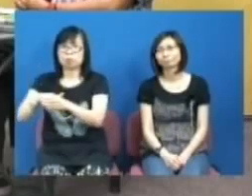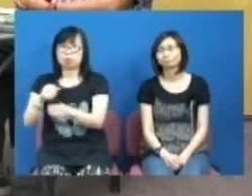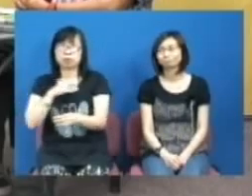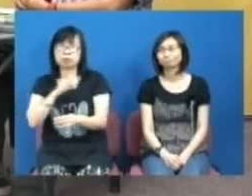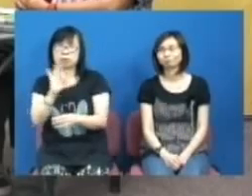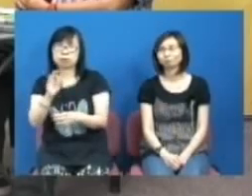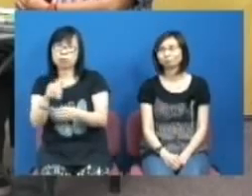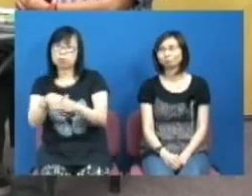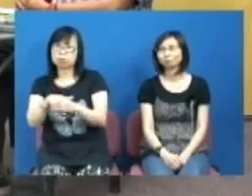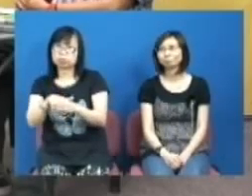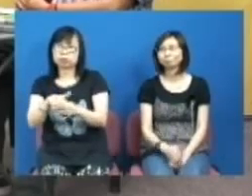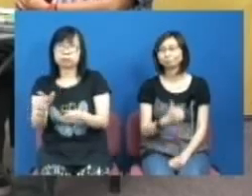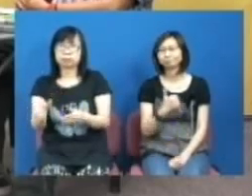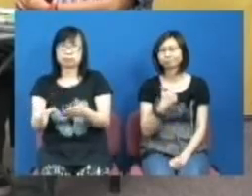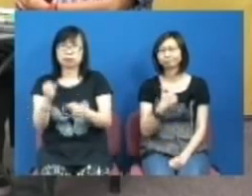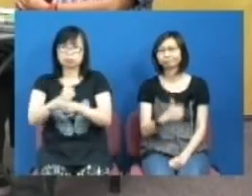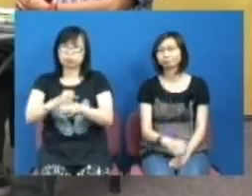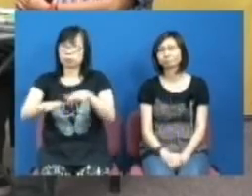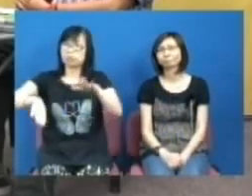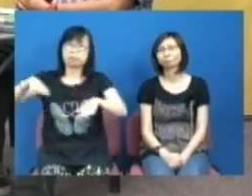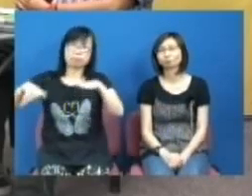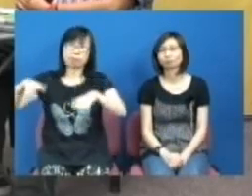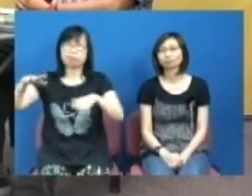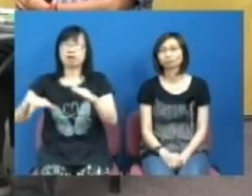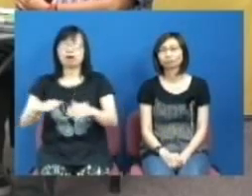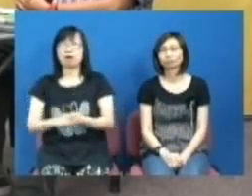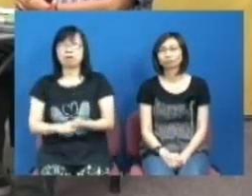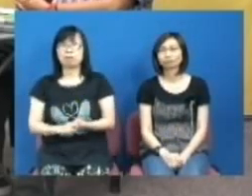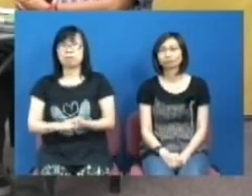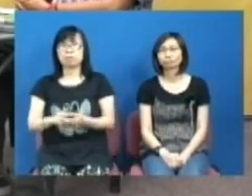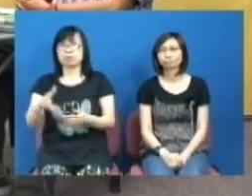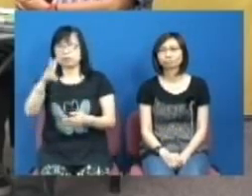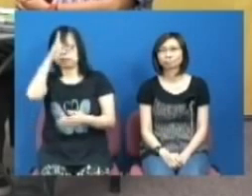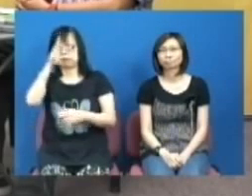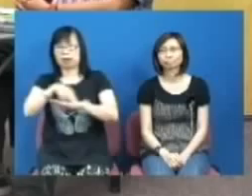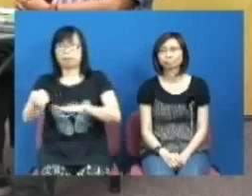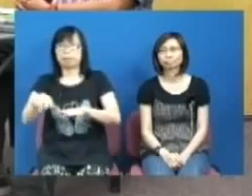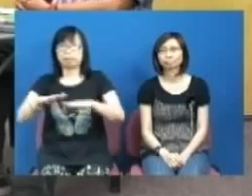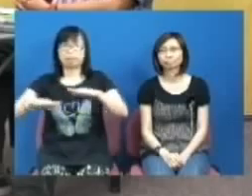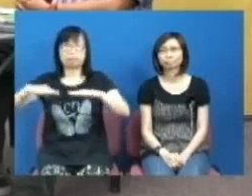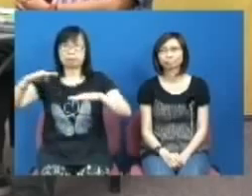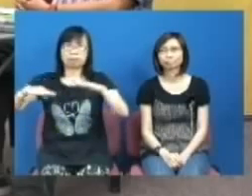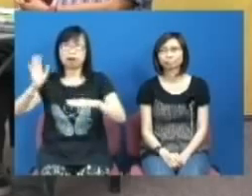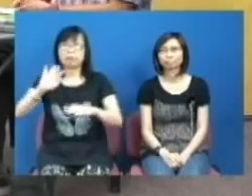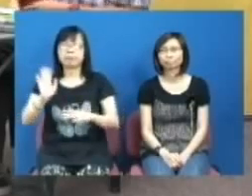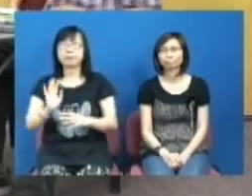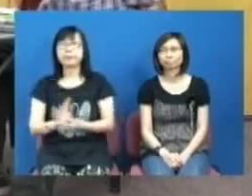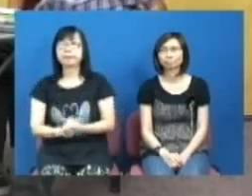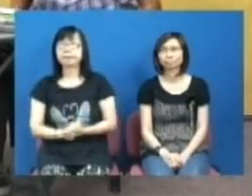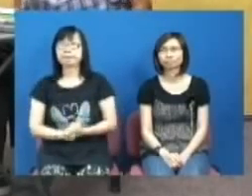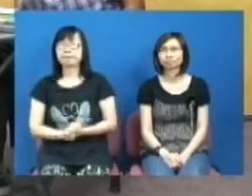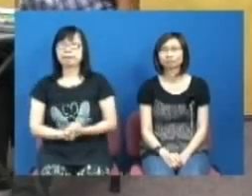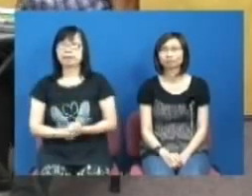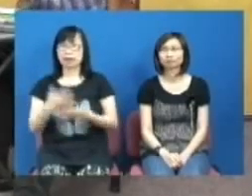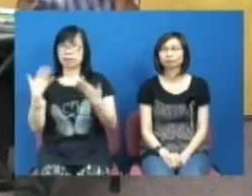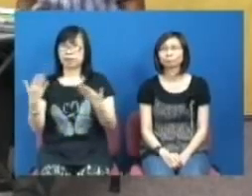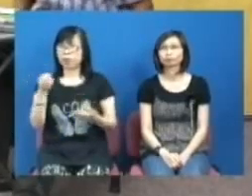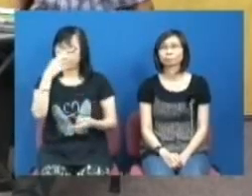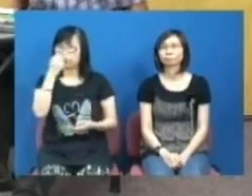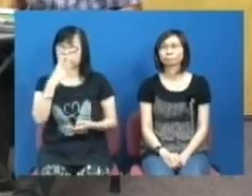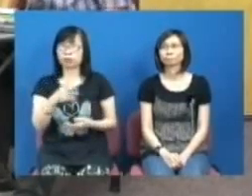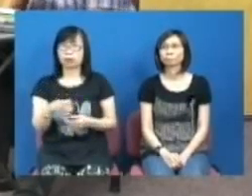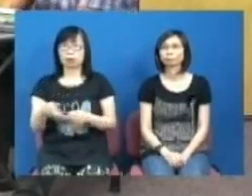同你做都差唔多啫嘛。佢唔係一個殊途政策啊嘛，即係話。 在對於香港